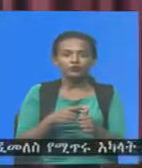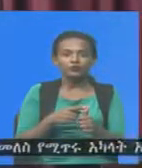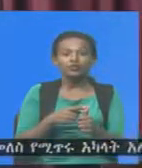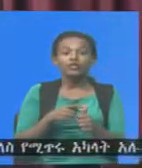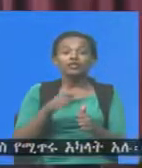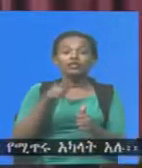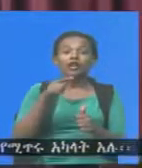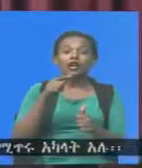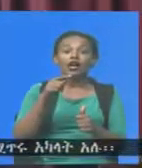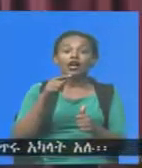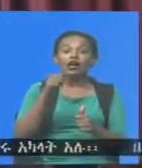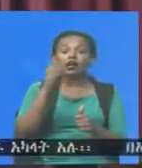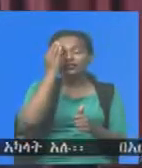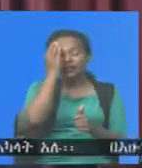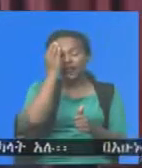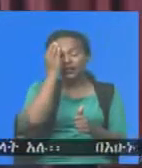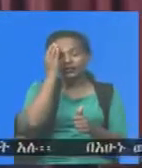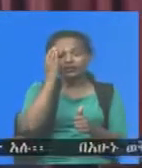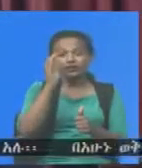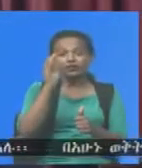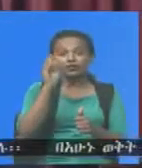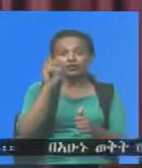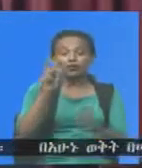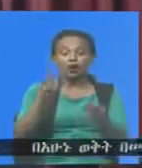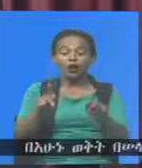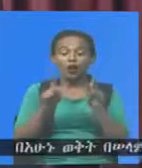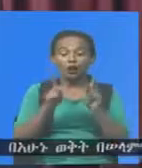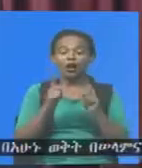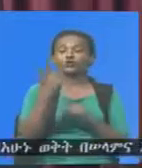የእስራኤል ፓርላማ 3